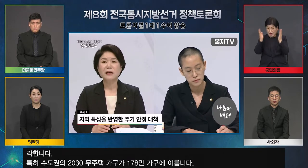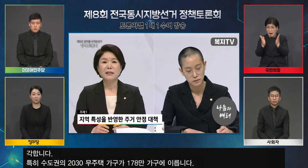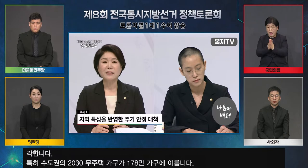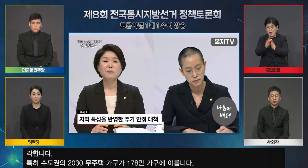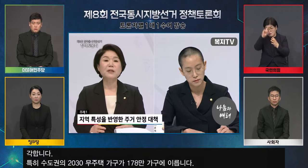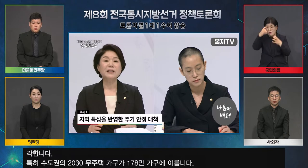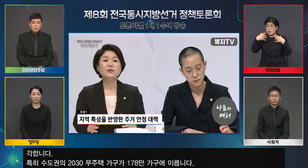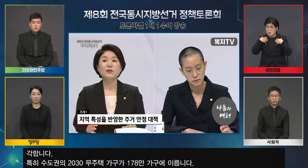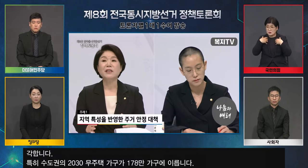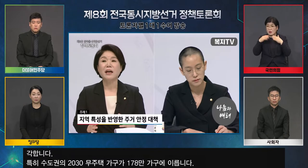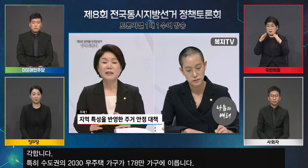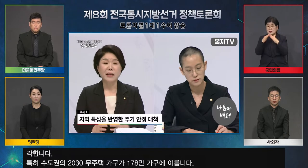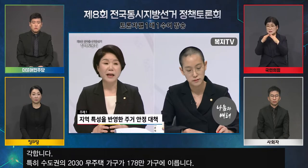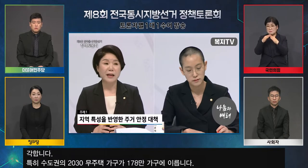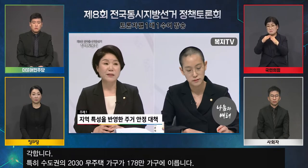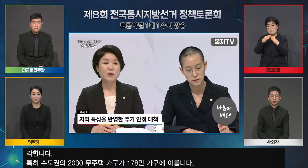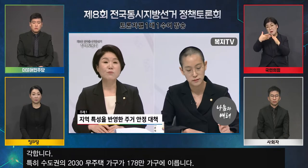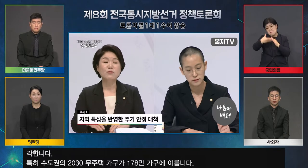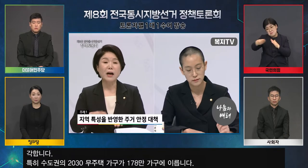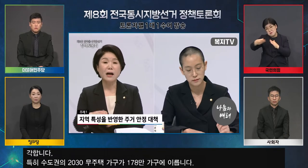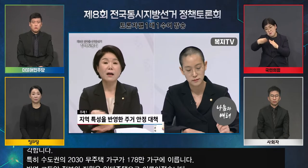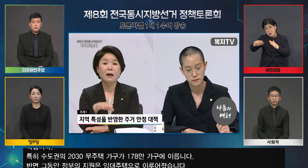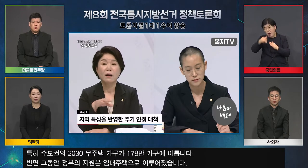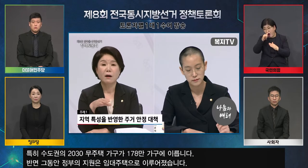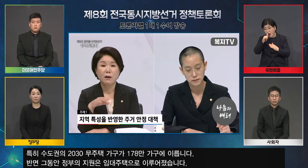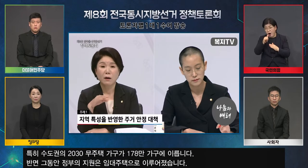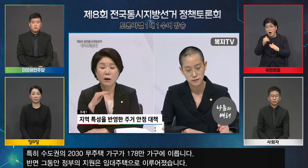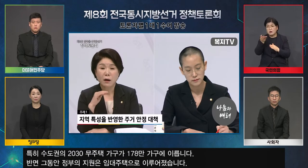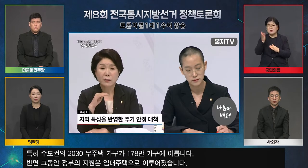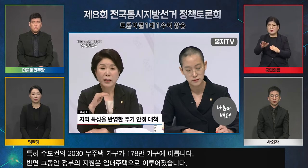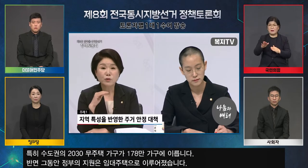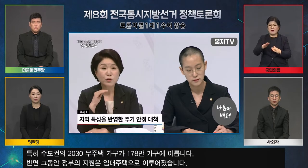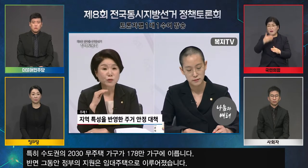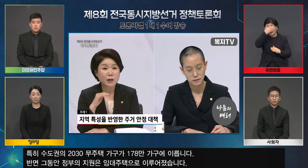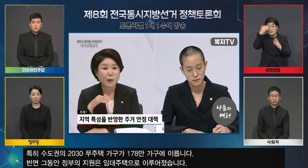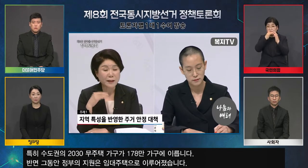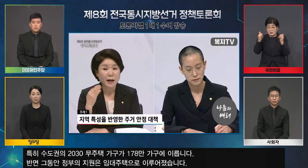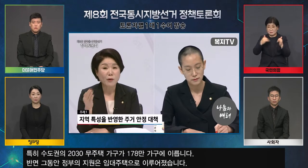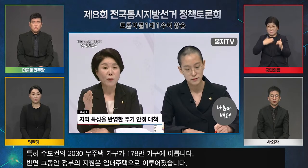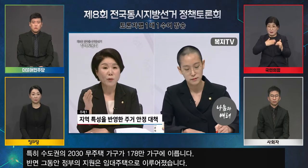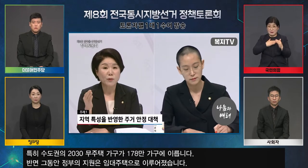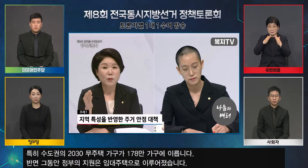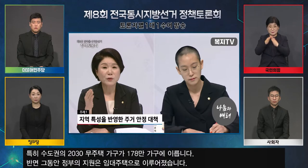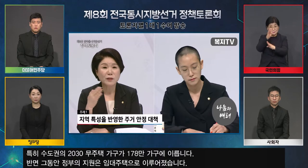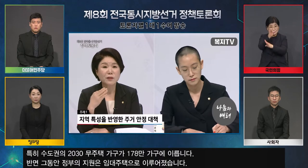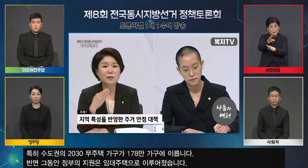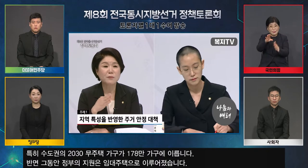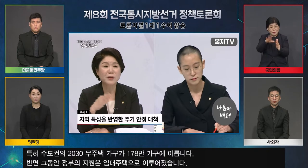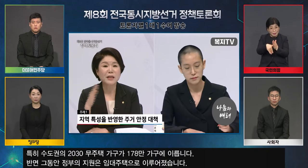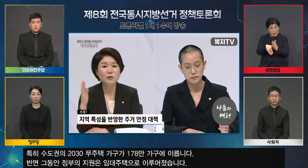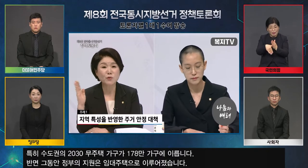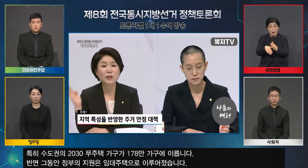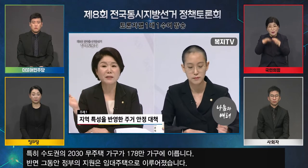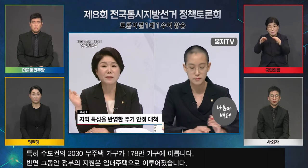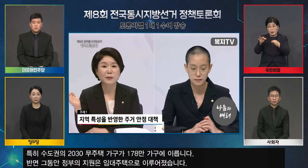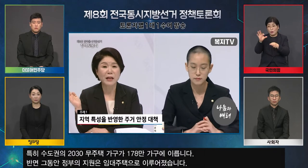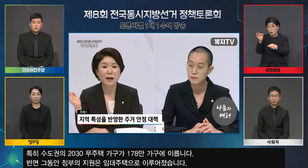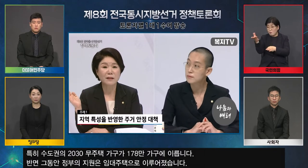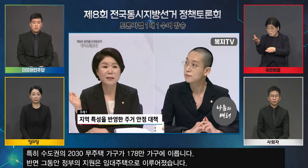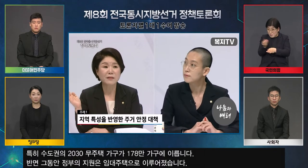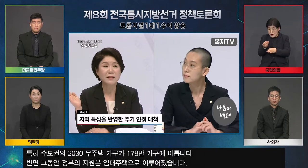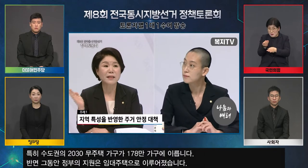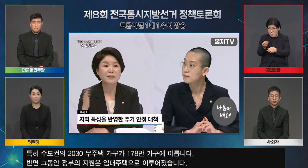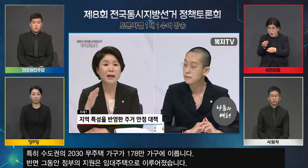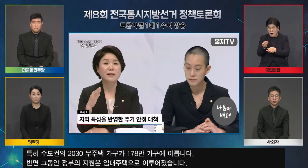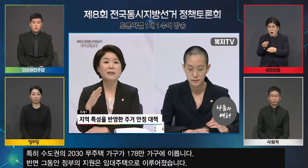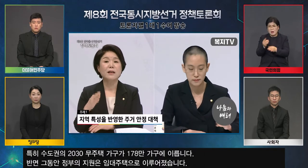청년층이 내 집을 가질 수 있게 할 때 정부가 대출 규제를 완화하고 또 청년은 미래 소득이 있습니다.